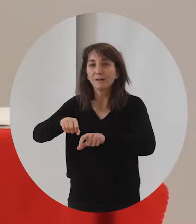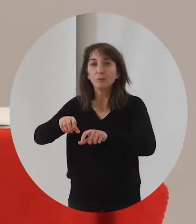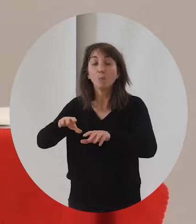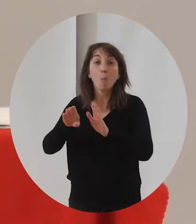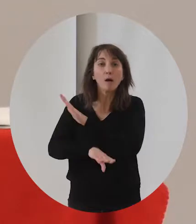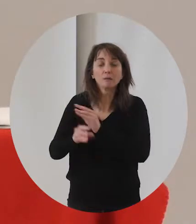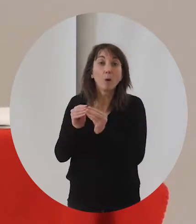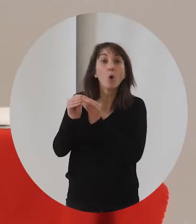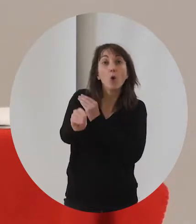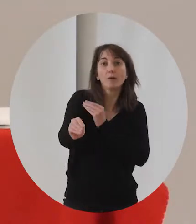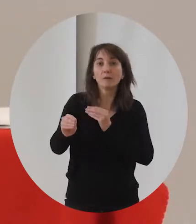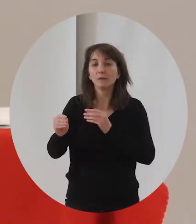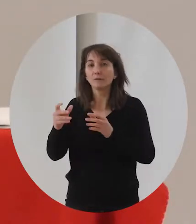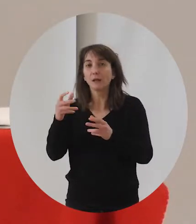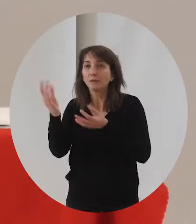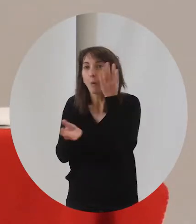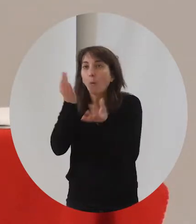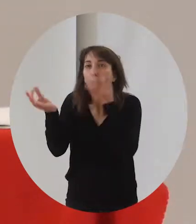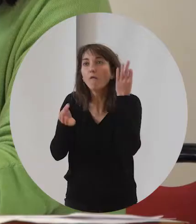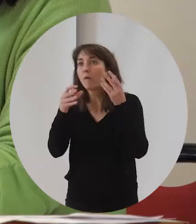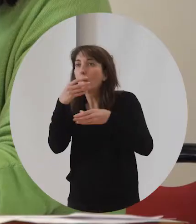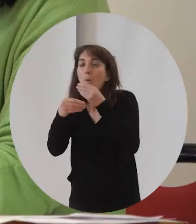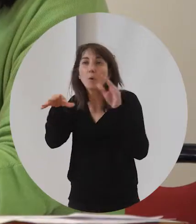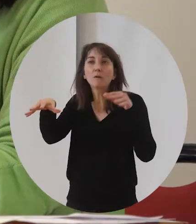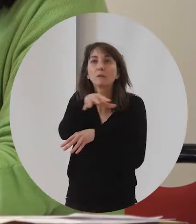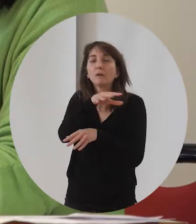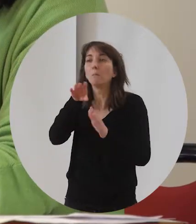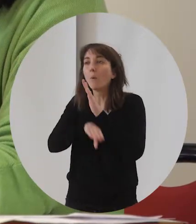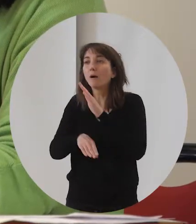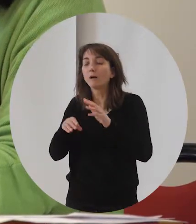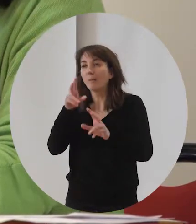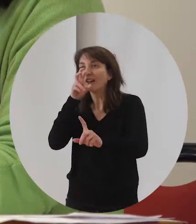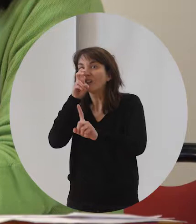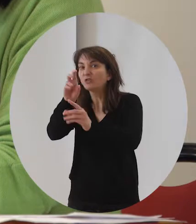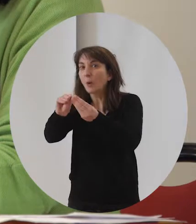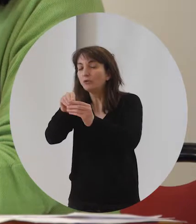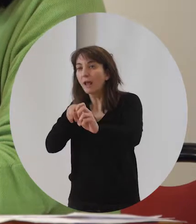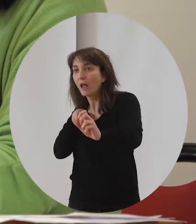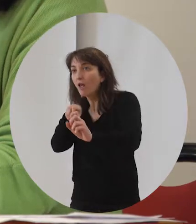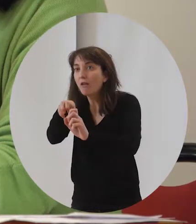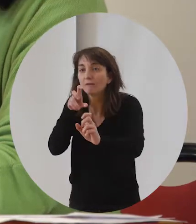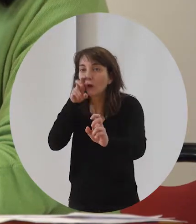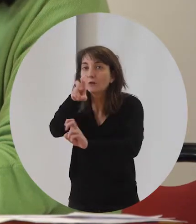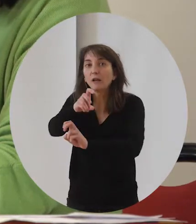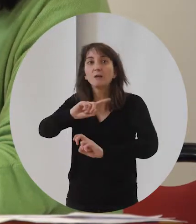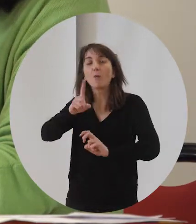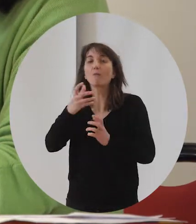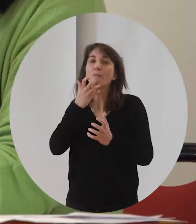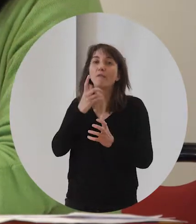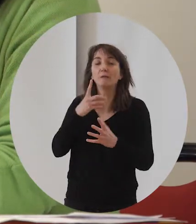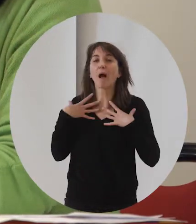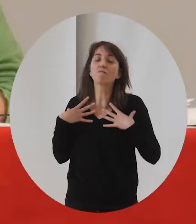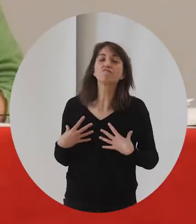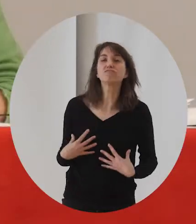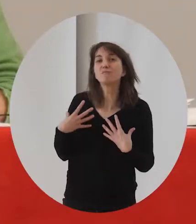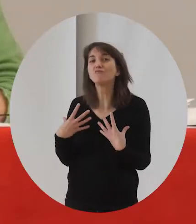soient opérationnelles. Il va peut-être pas avoir non plus envie de se déplacer vers les objets, alors qu'on sait à quel point le fait d'aller